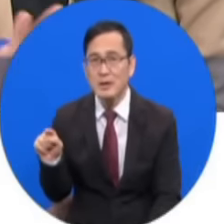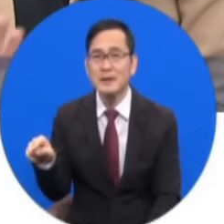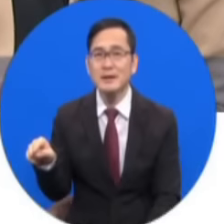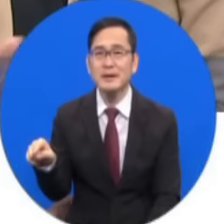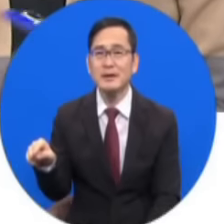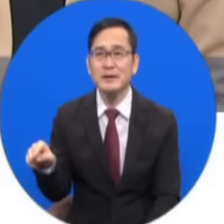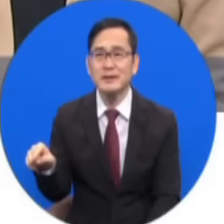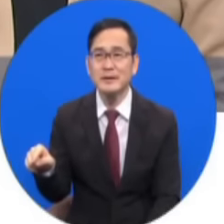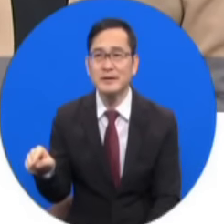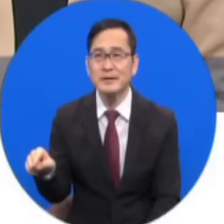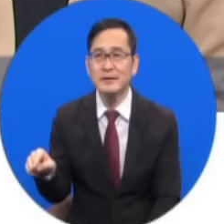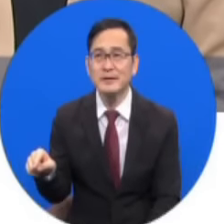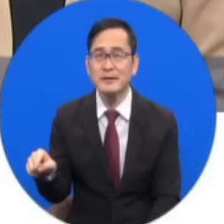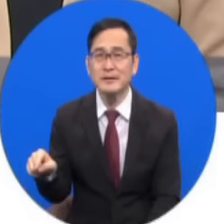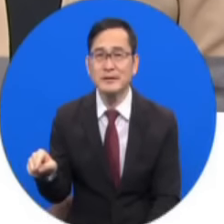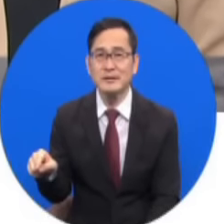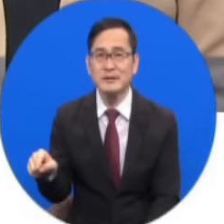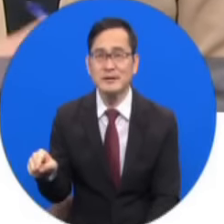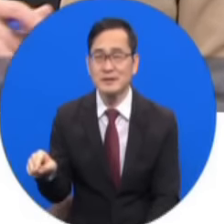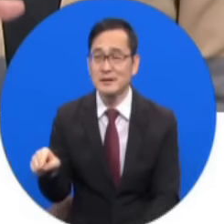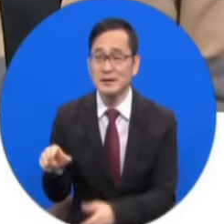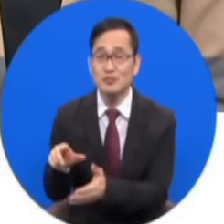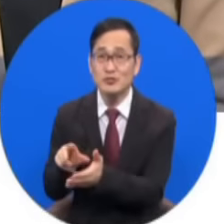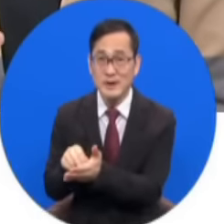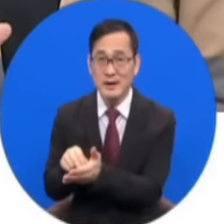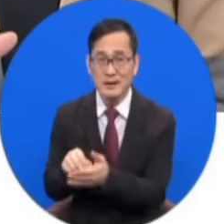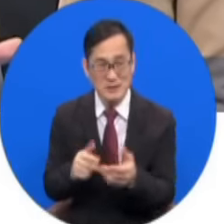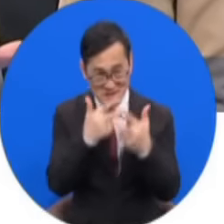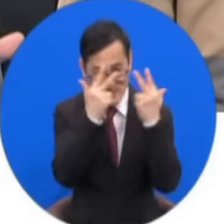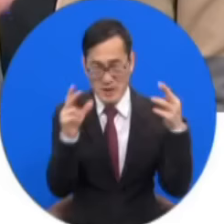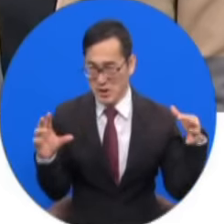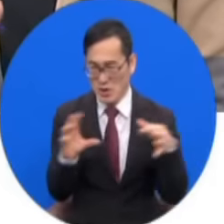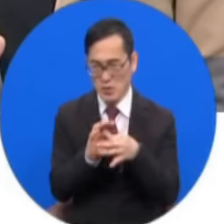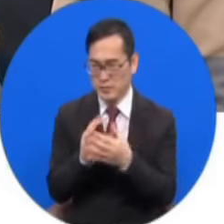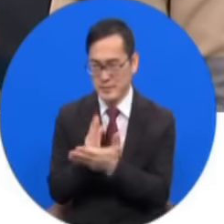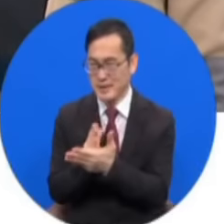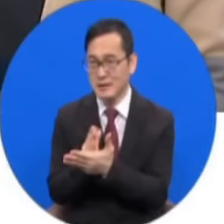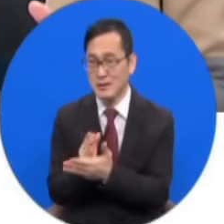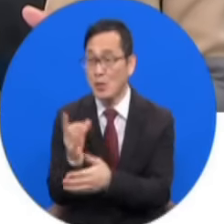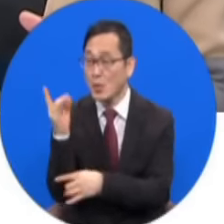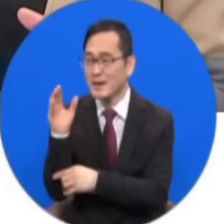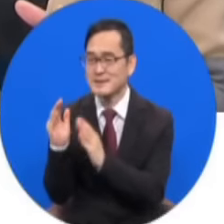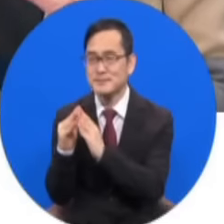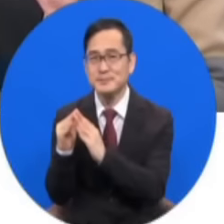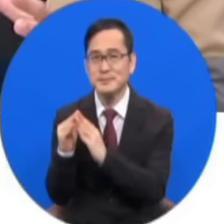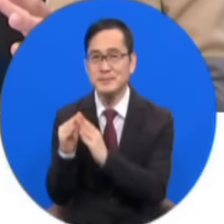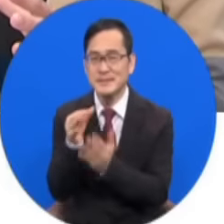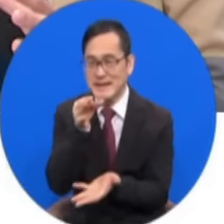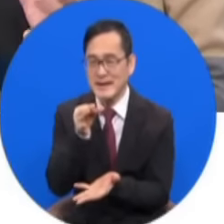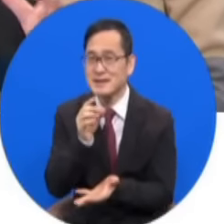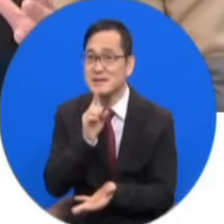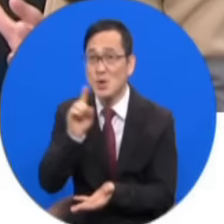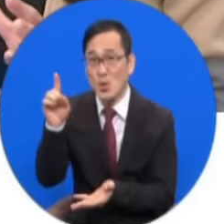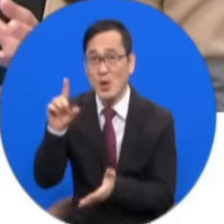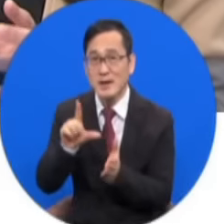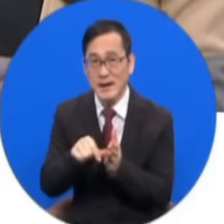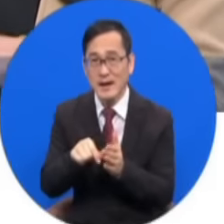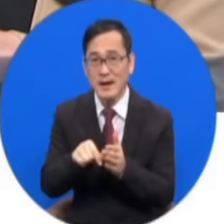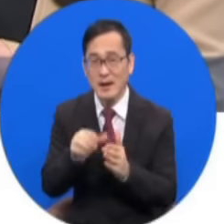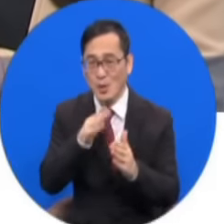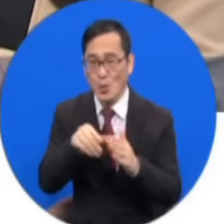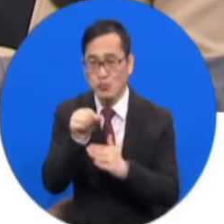신고를 해야 되는 그런 의무 대상자가 아니었기 때문에 거기 이제 재산 신고를 할 때는 상세하게 그리고 어떤 좀 이상한 것이 있다라고